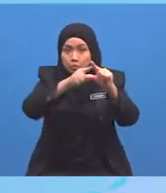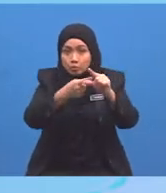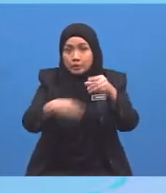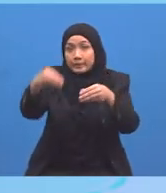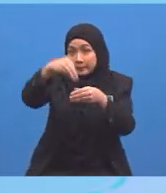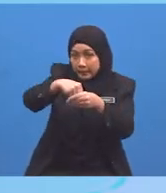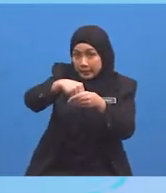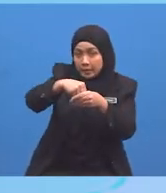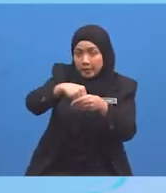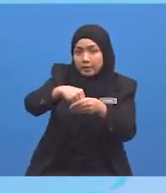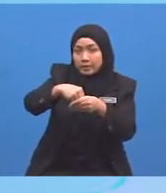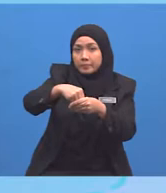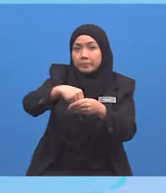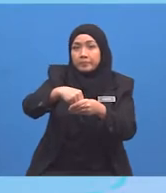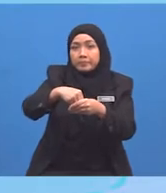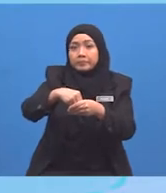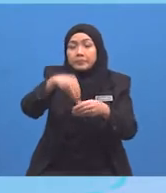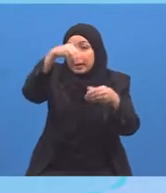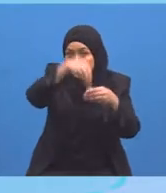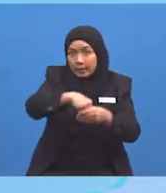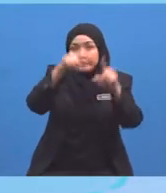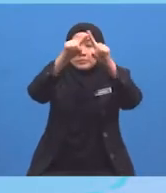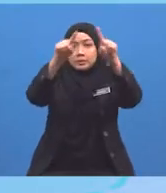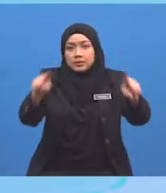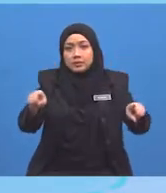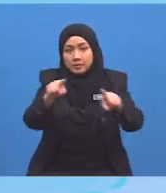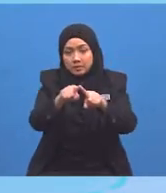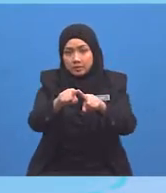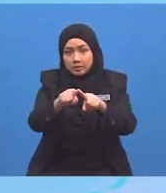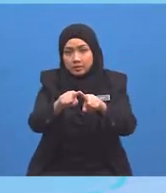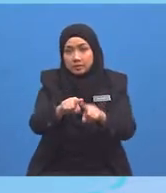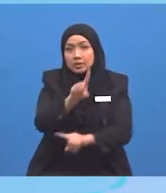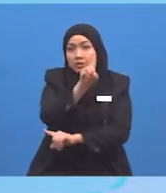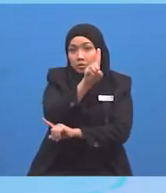pedalaman dalam sebuah segitiga ialah